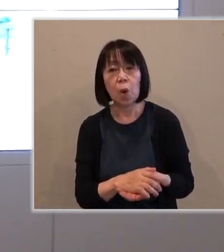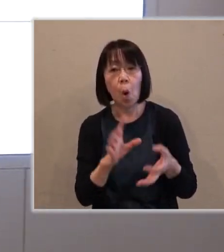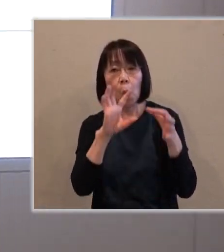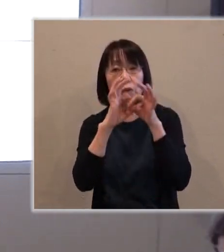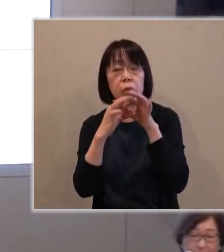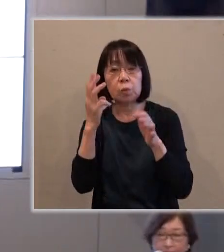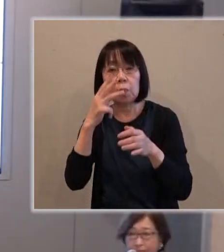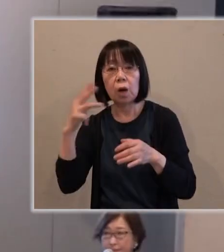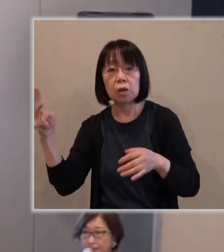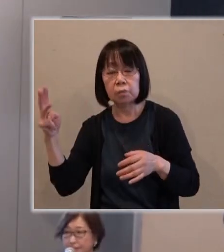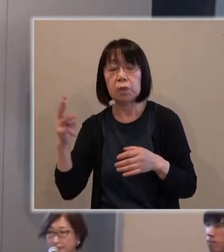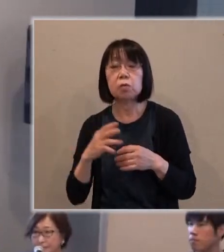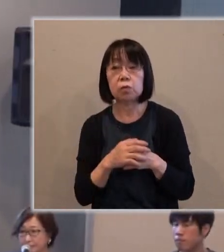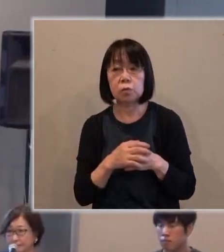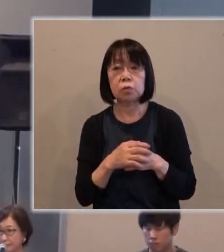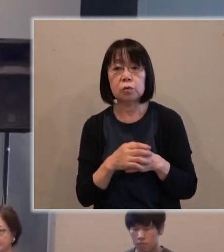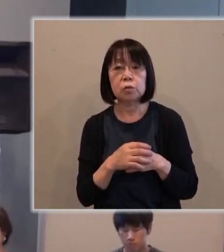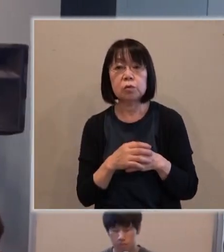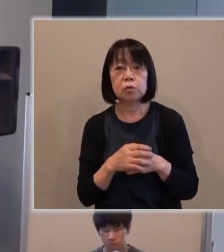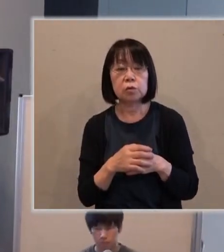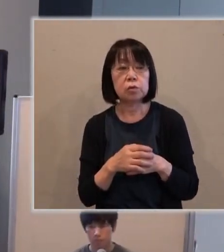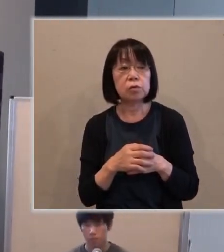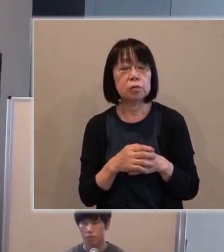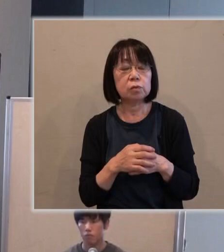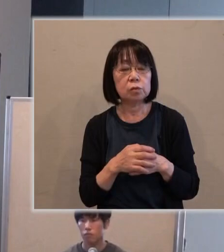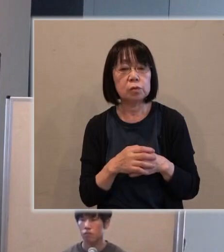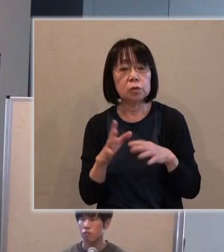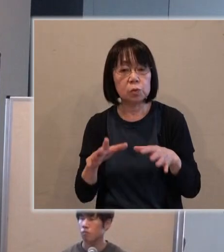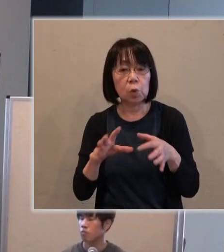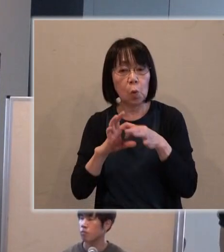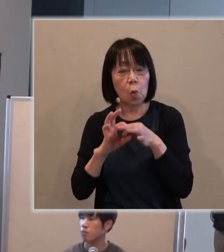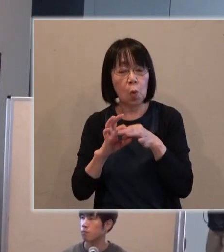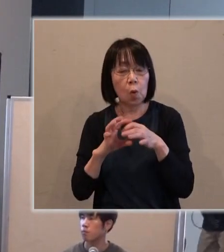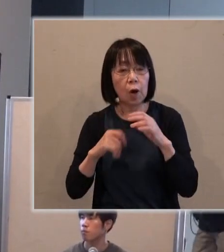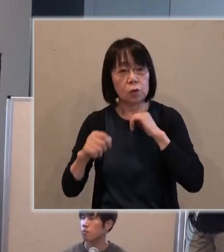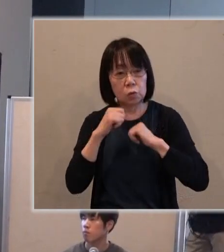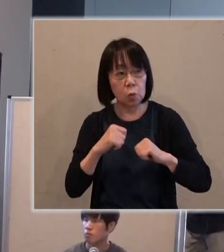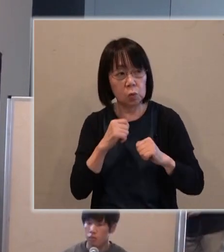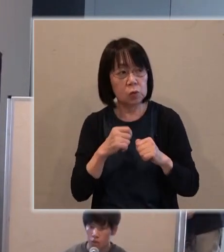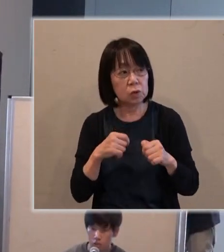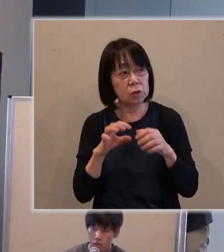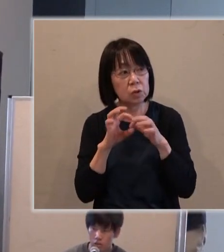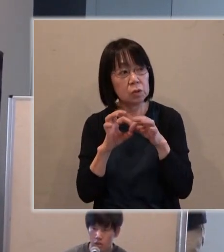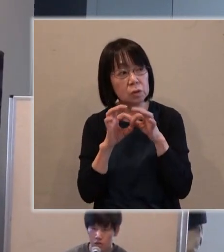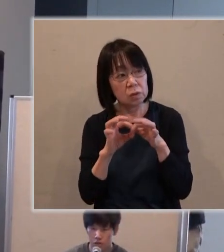あ、あるいは今日の話を通して自分の活動にどういうものがいきそうかみたいなところについて伺ってみてもよろしい